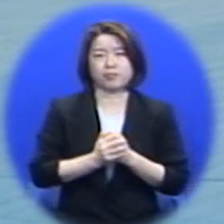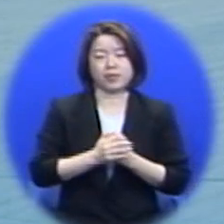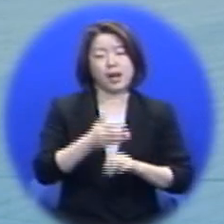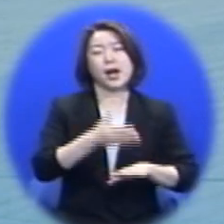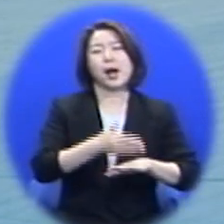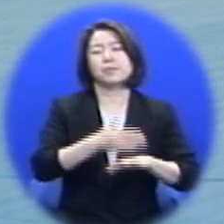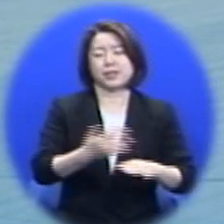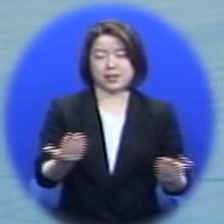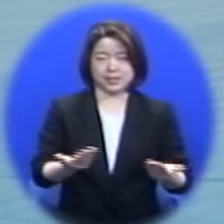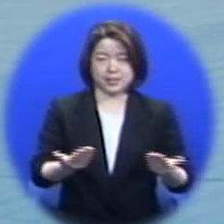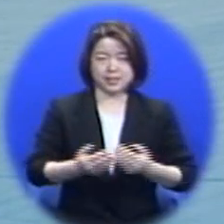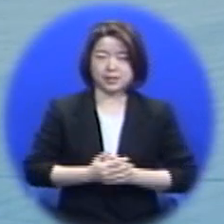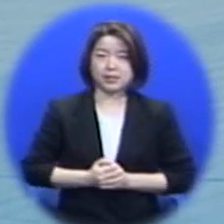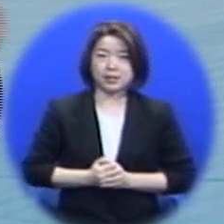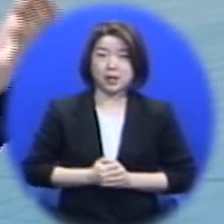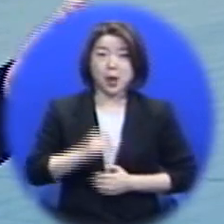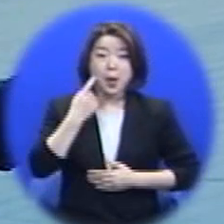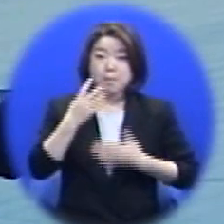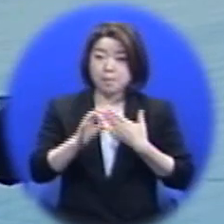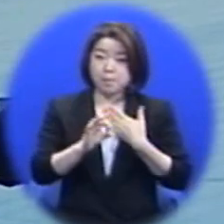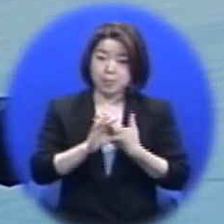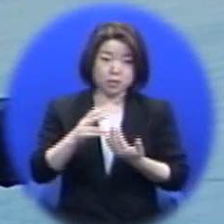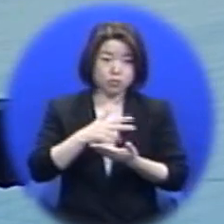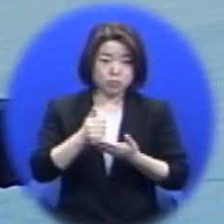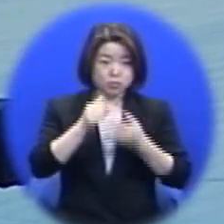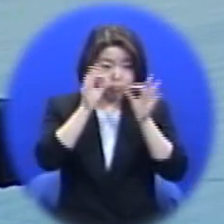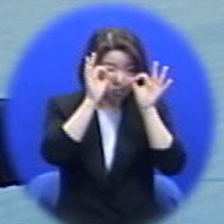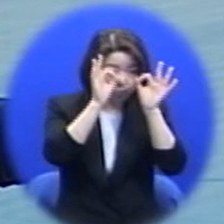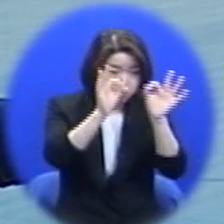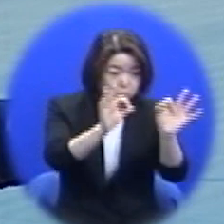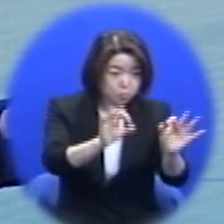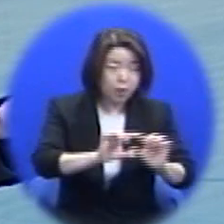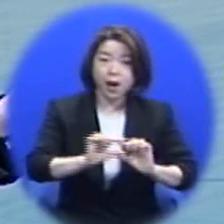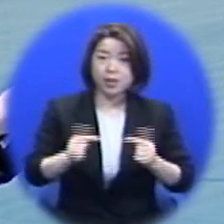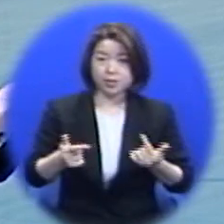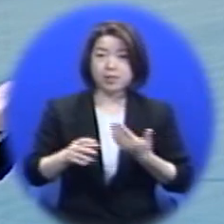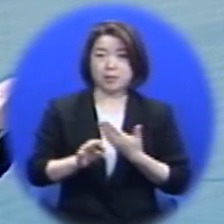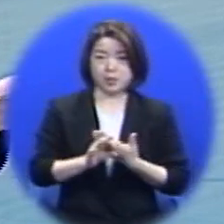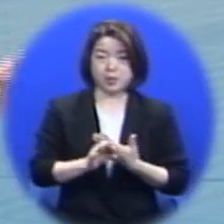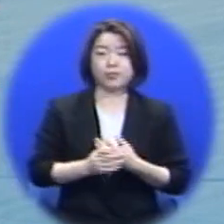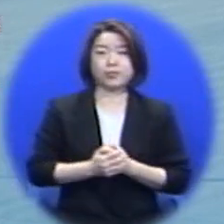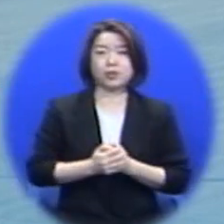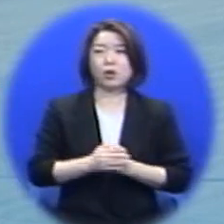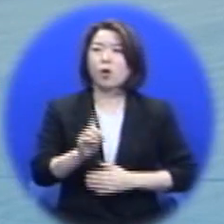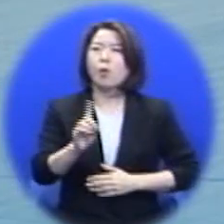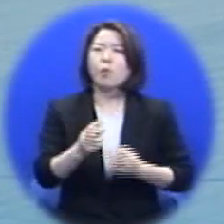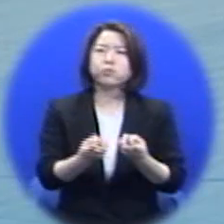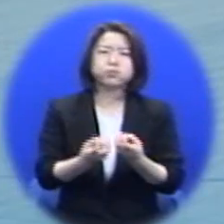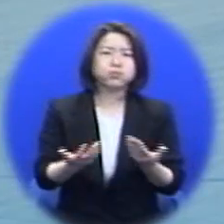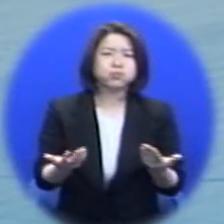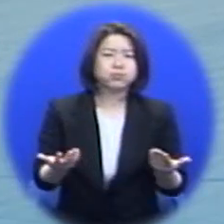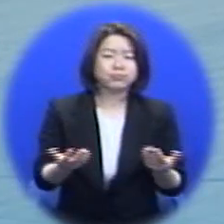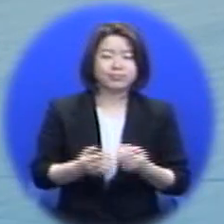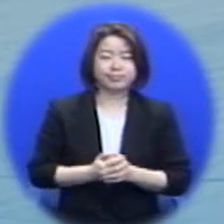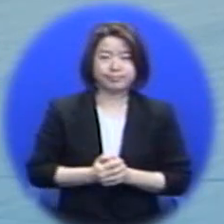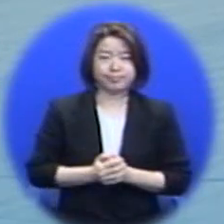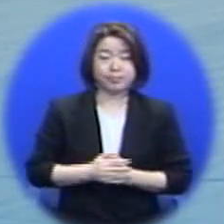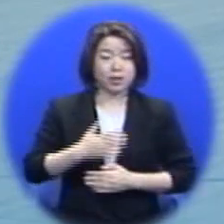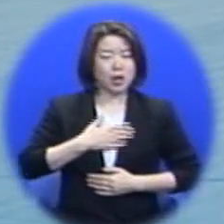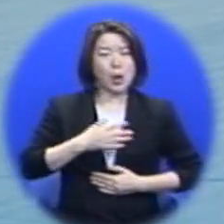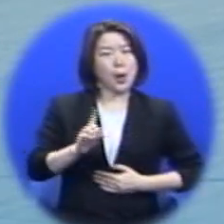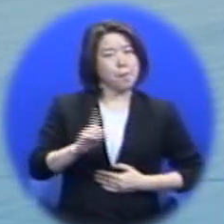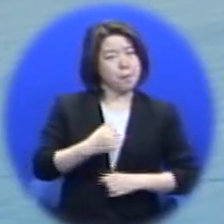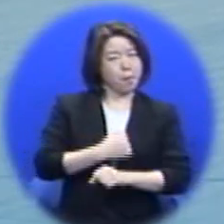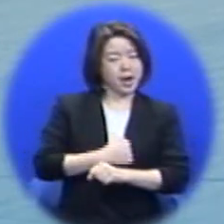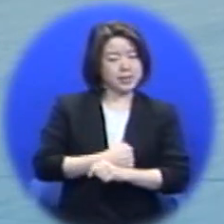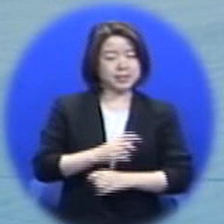감사한 일이에요. 만약에 주님이 보시지 않으신다면 그럼 어떻게 하죠? 내가 뭘